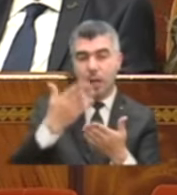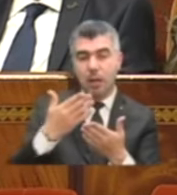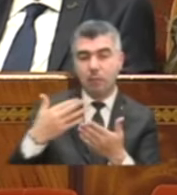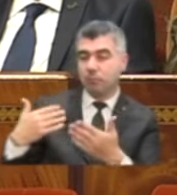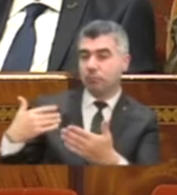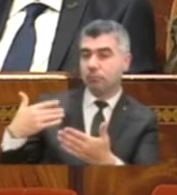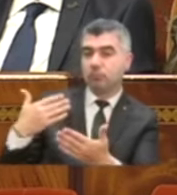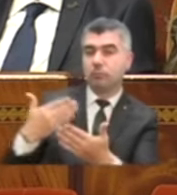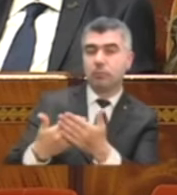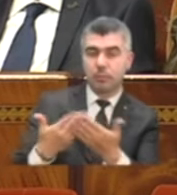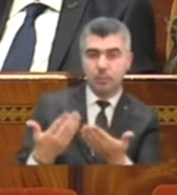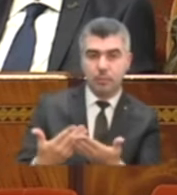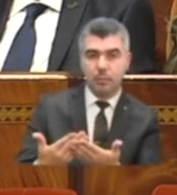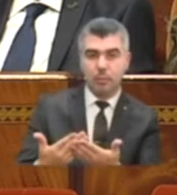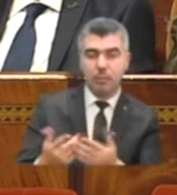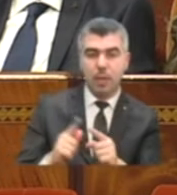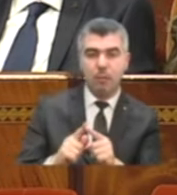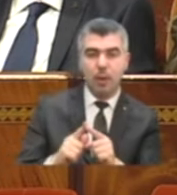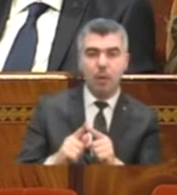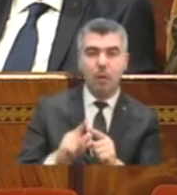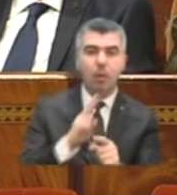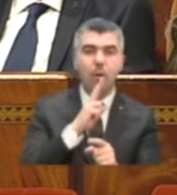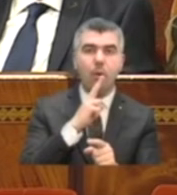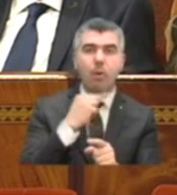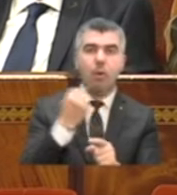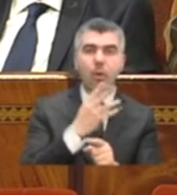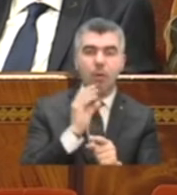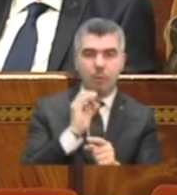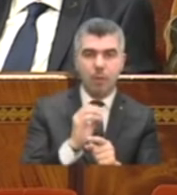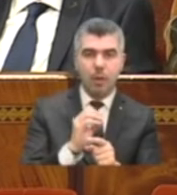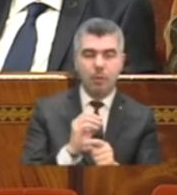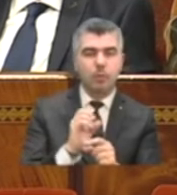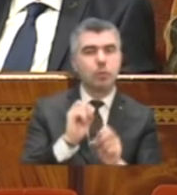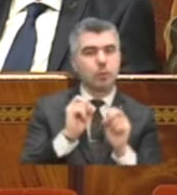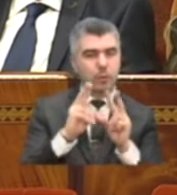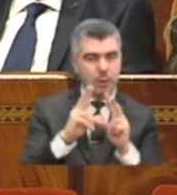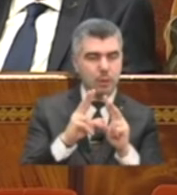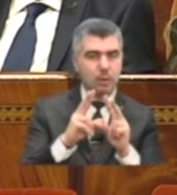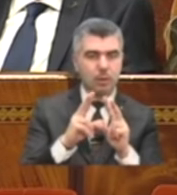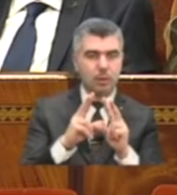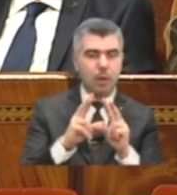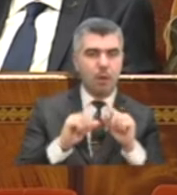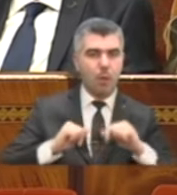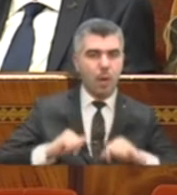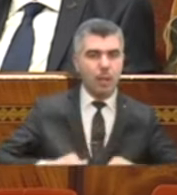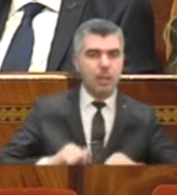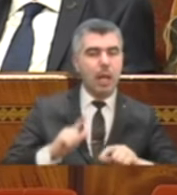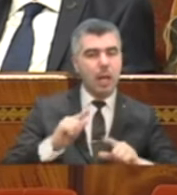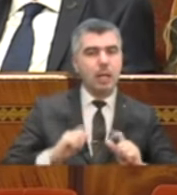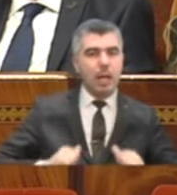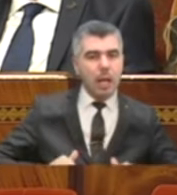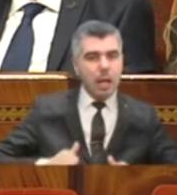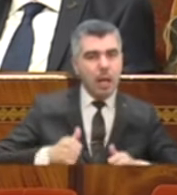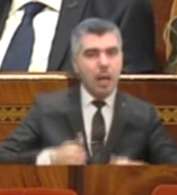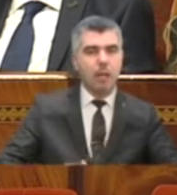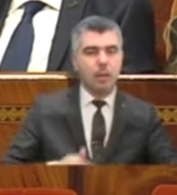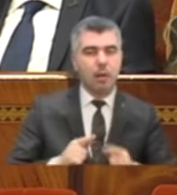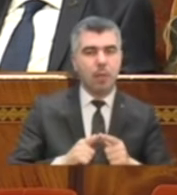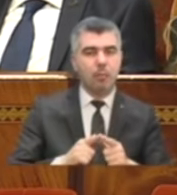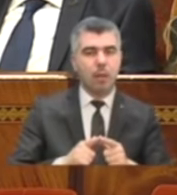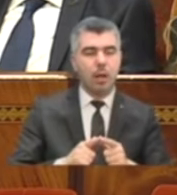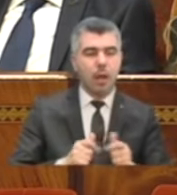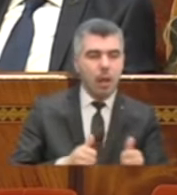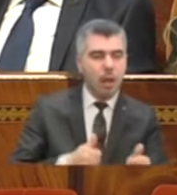جدا، وبالتالي هذه الحكومه وهذا الشيء اللي قلتوا السيد الوزير متفقين معكم على انه كان هناك اراده اولا لدفع الشباب،